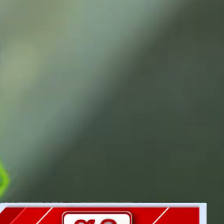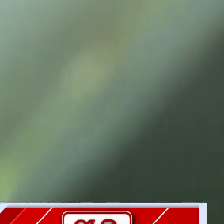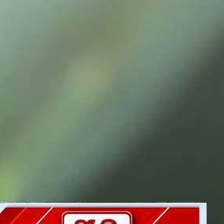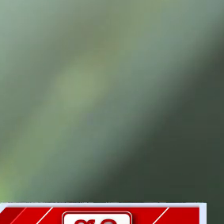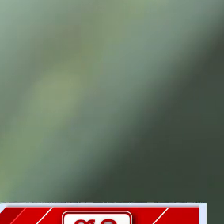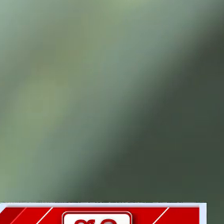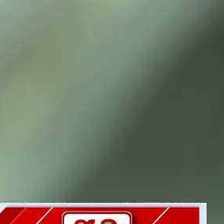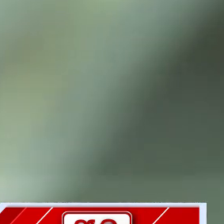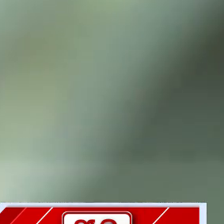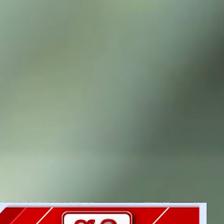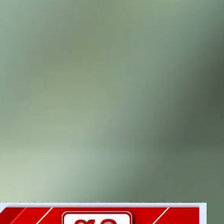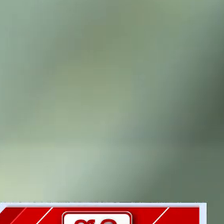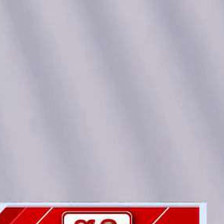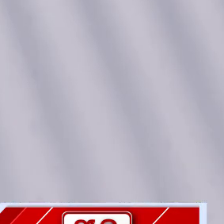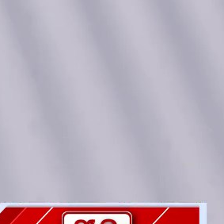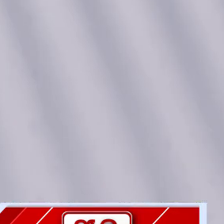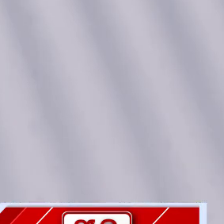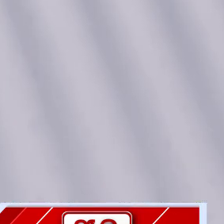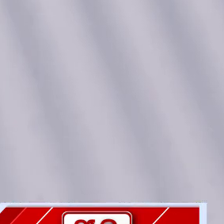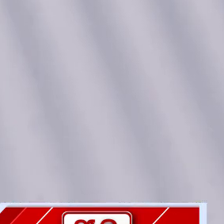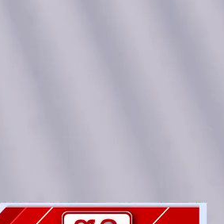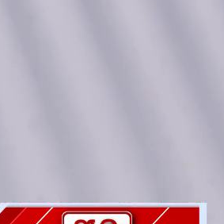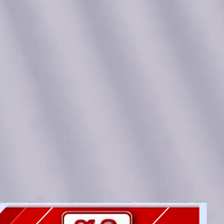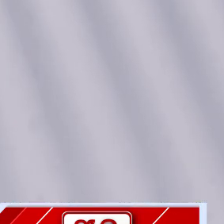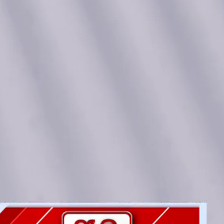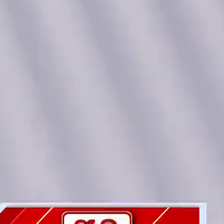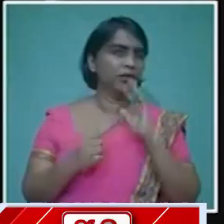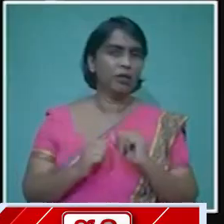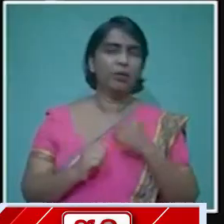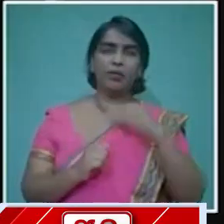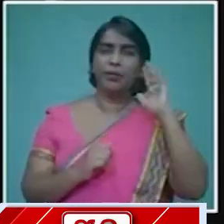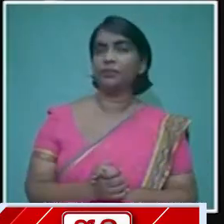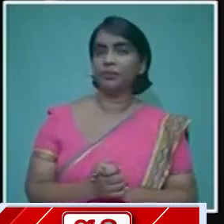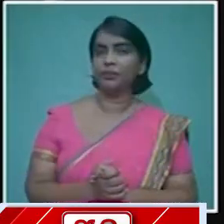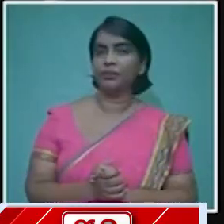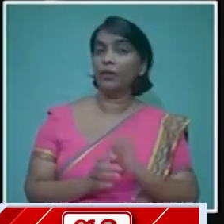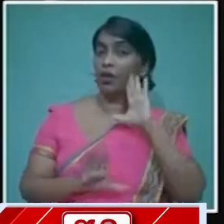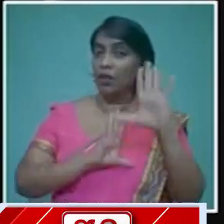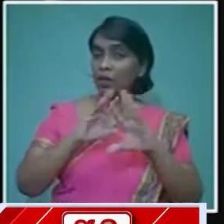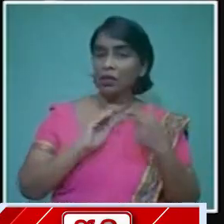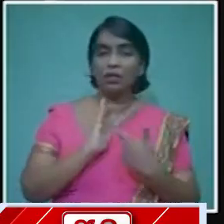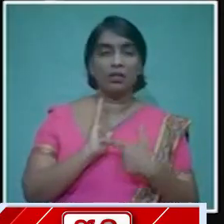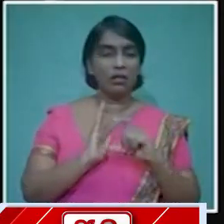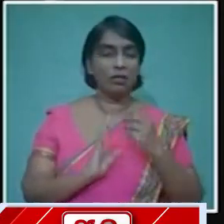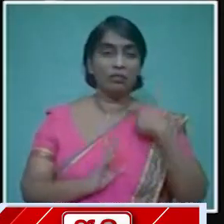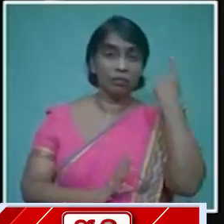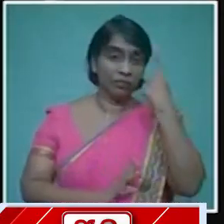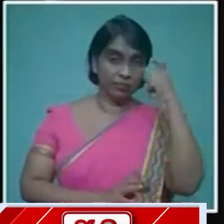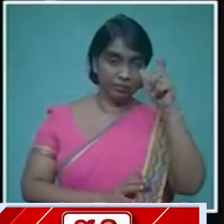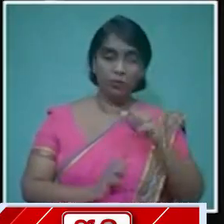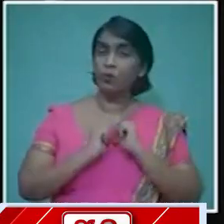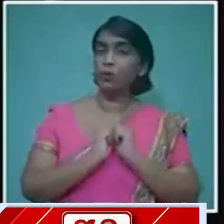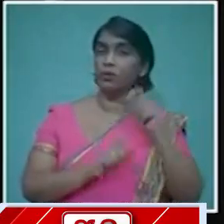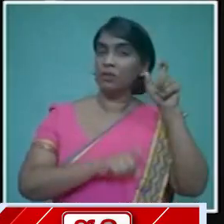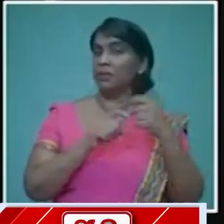Emami 7 oils in 1. Aloe vera, strong inside, set outside. පාද වෙනකොට තොරතුරු තාක්ෂණ විශේෂඥයන් එහෙම නැත්නම්